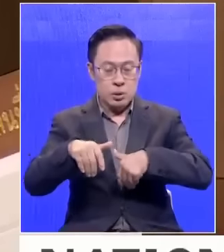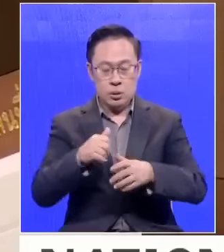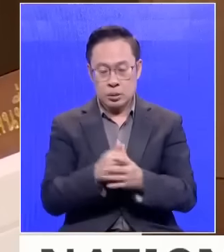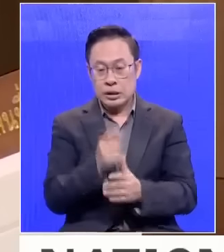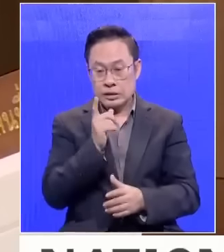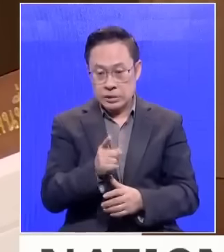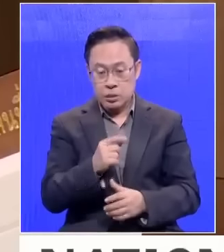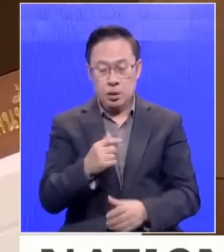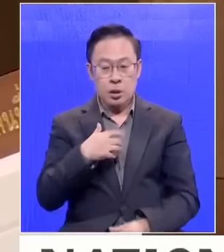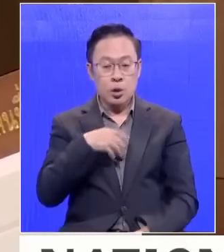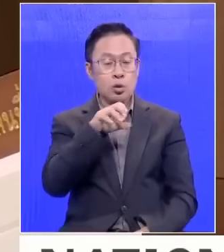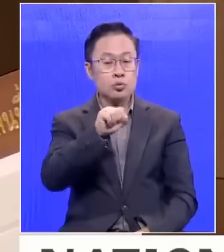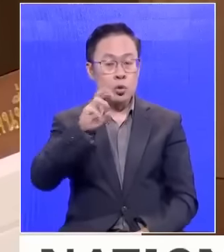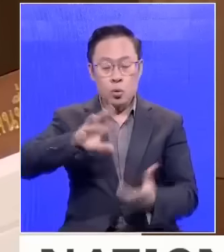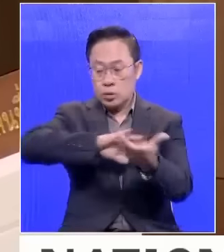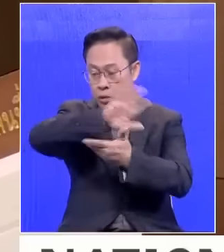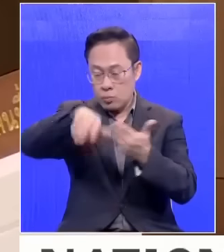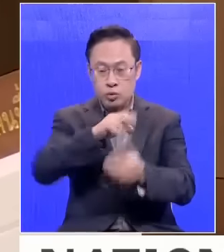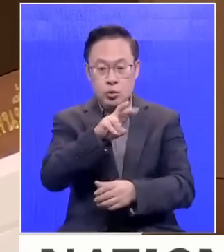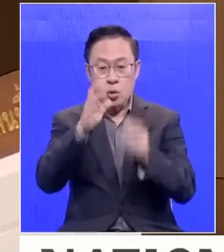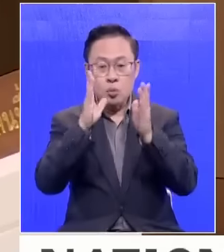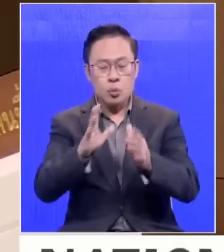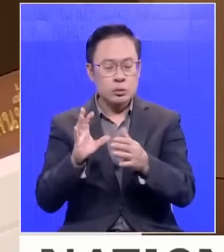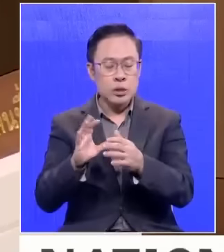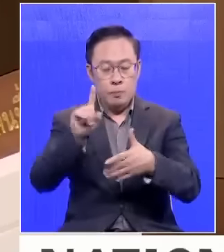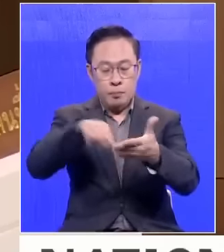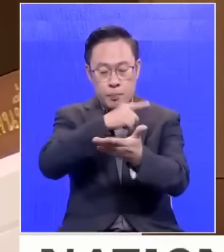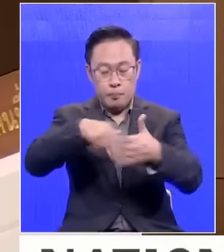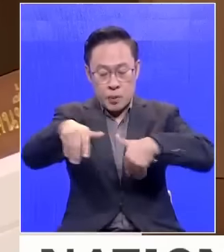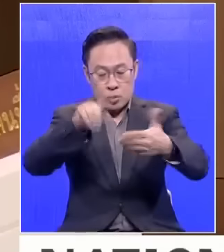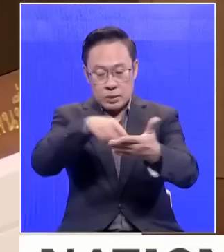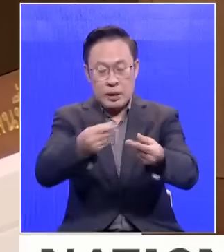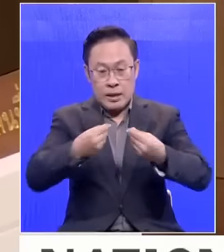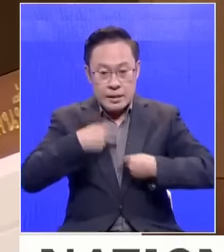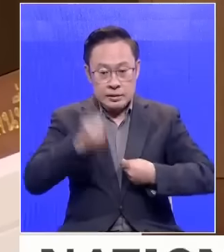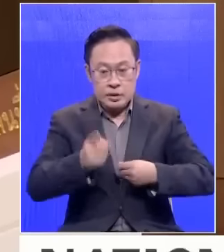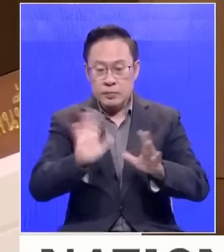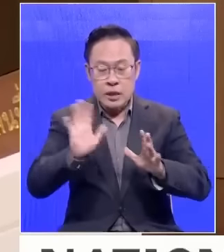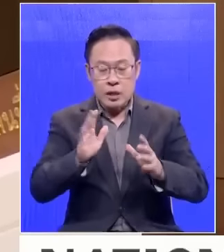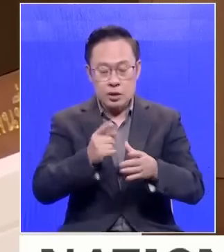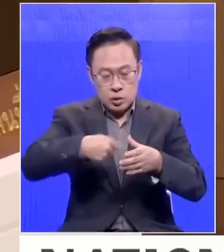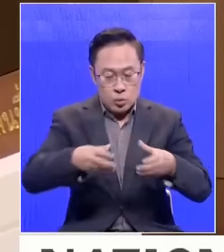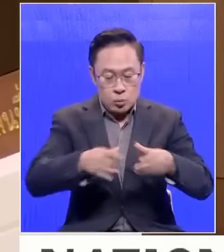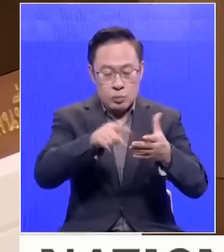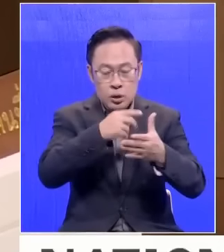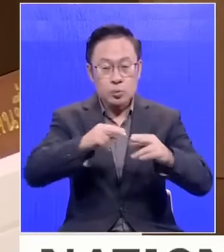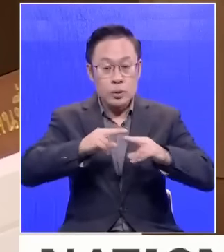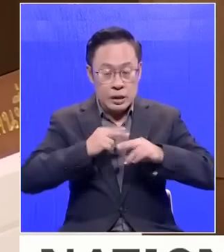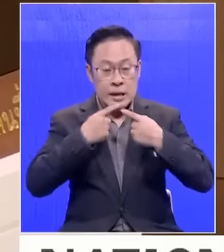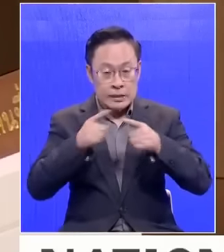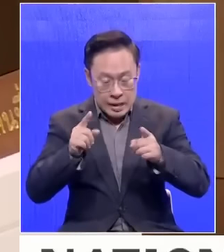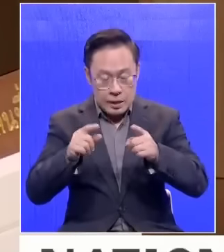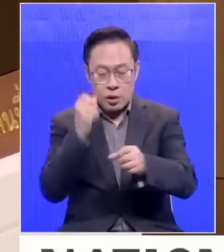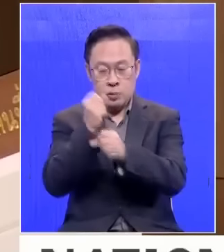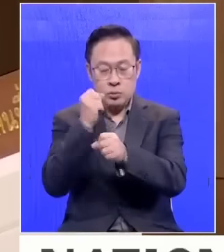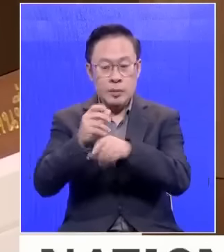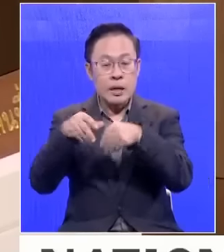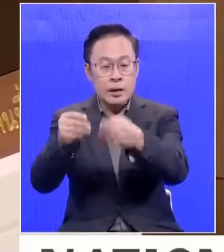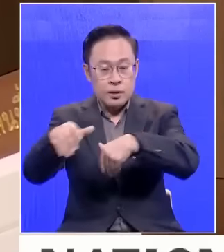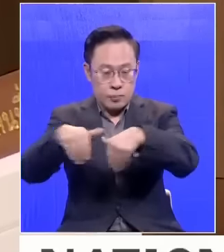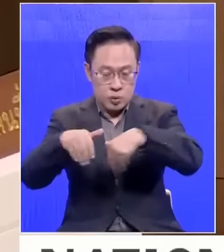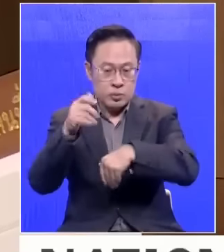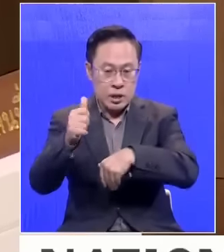าของสวทั้งสภานี้จะไม่อาจกล่าวได้ว่ามาจากการเลือกของประชาชนแต่เรายึดโยงกับประชาชนผู้